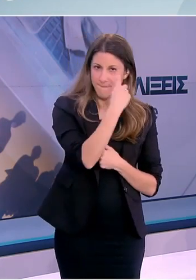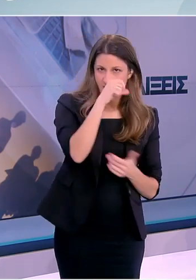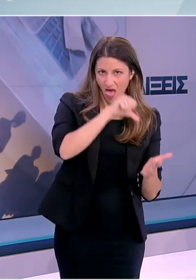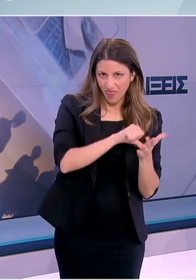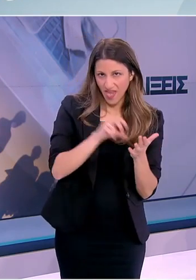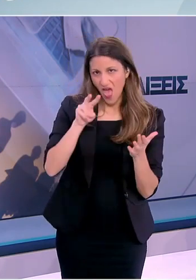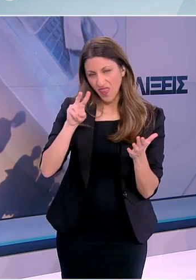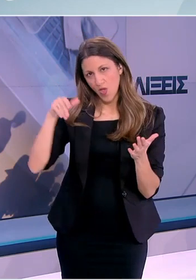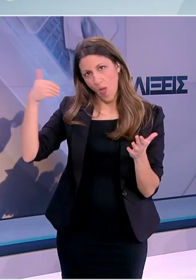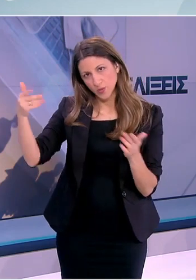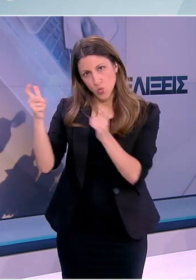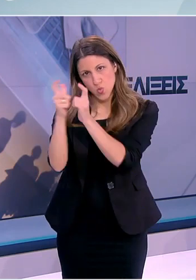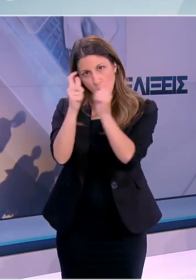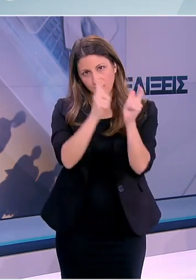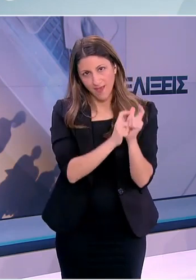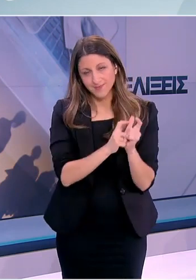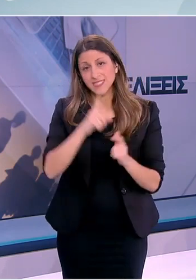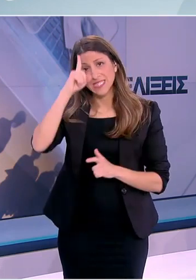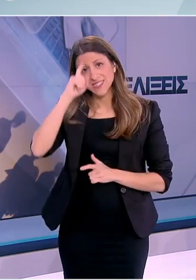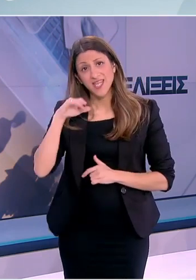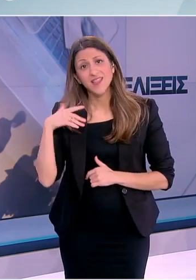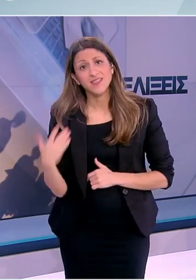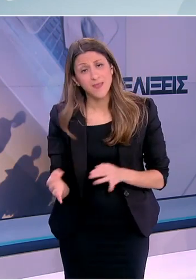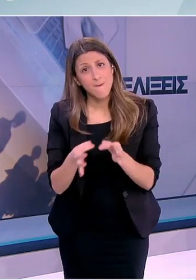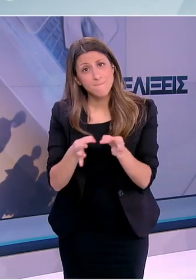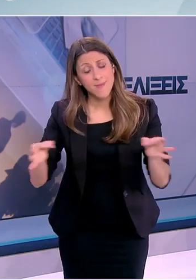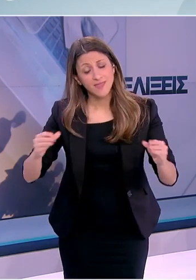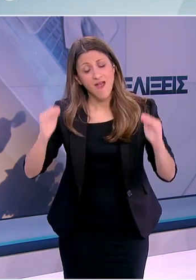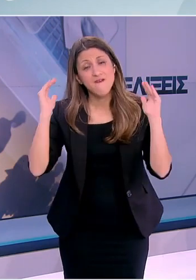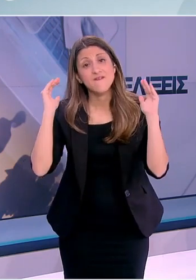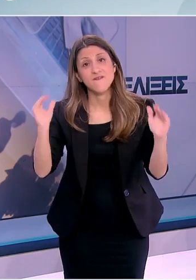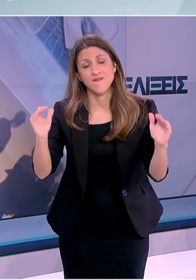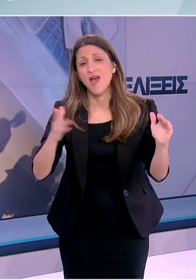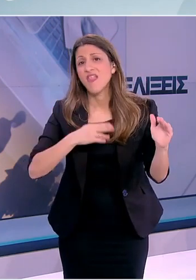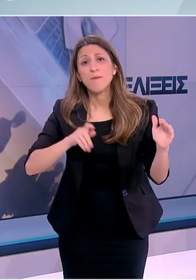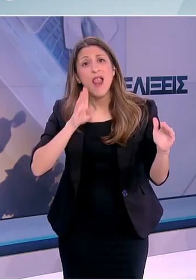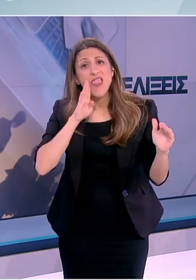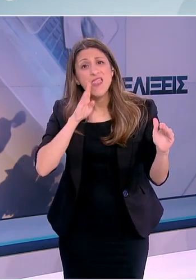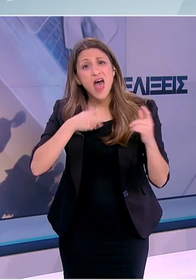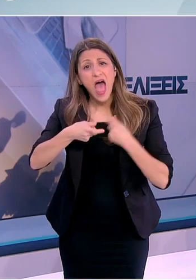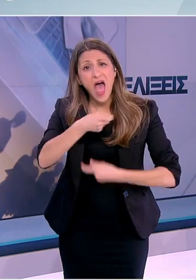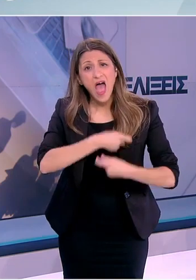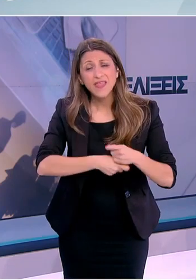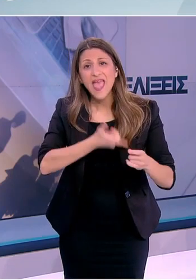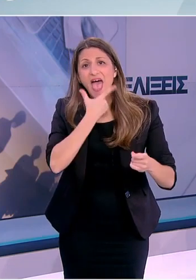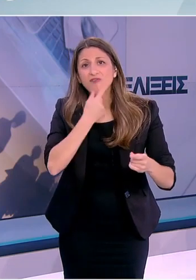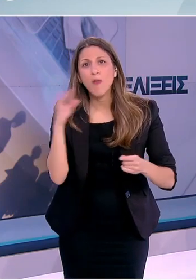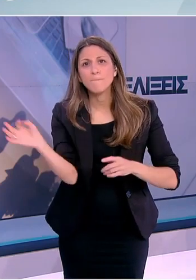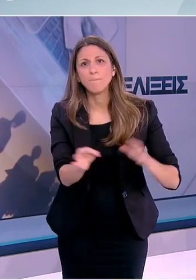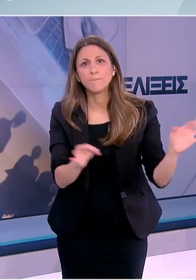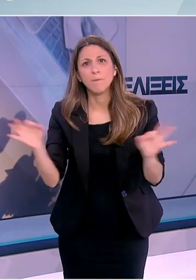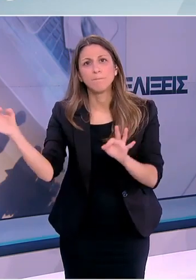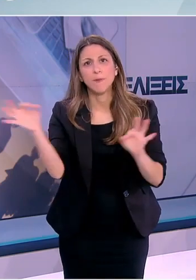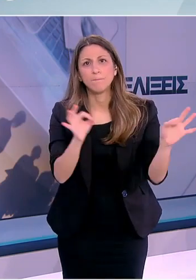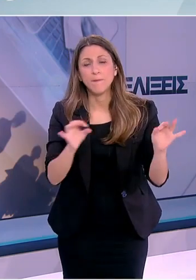σε όλους ότι δεν θα κάνουμε καμία έκπτωση στα ζητήματα που προκύπτουν από τη λειτουργία των λαϊκών αγορών, γιατί αυτό απαιτεί προστασία